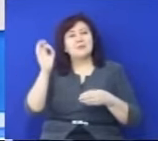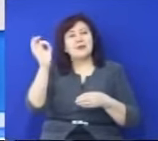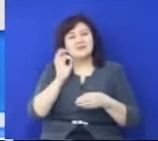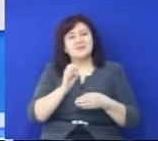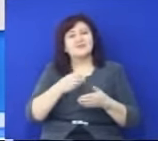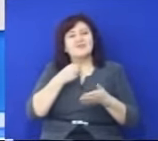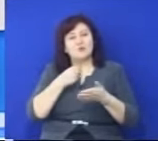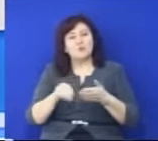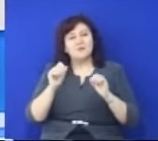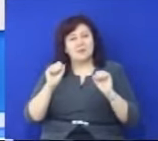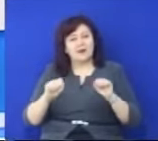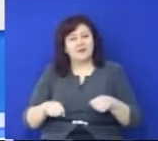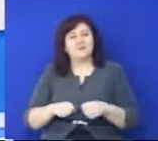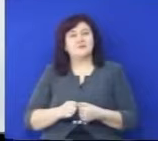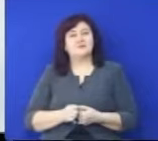келесі бейнематериалда.